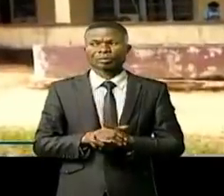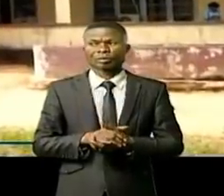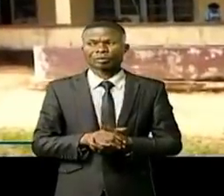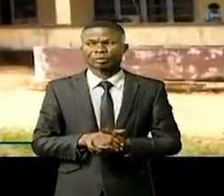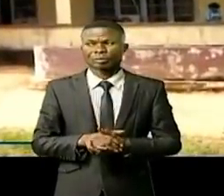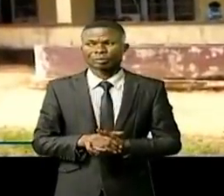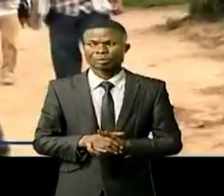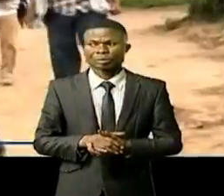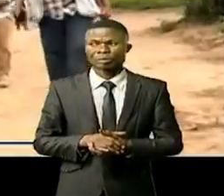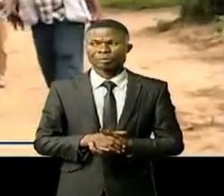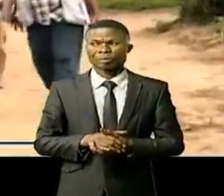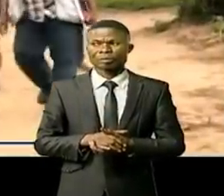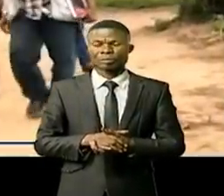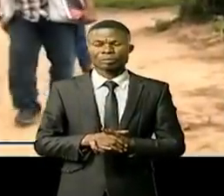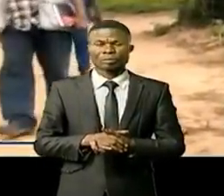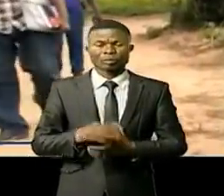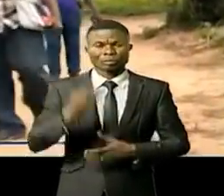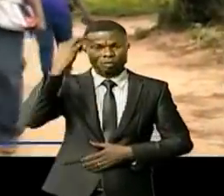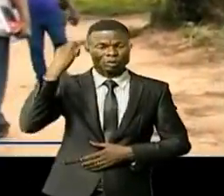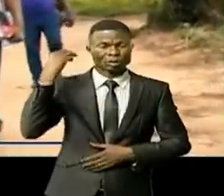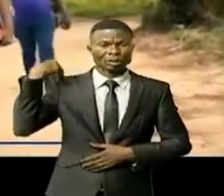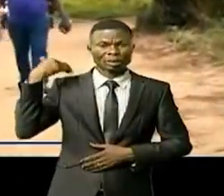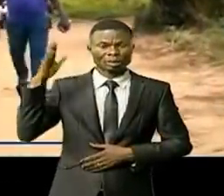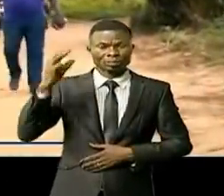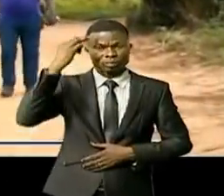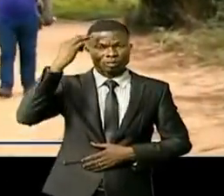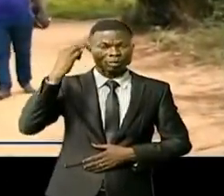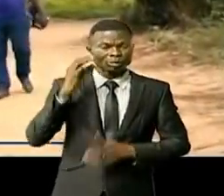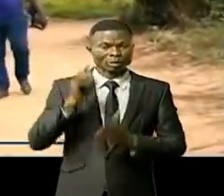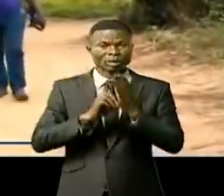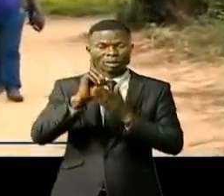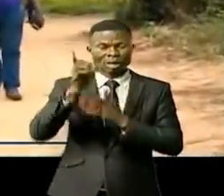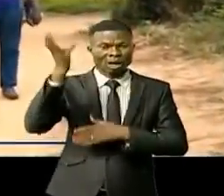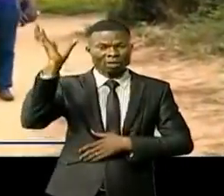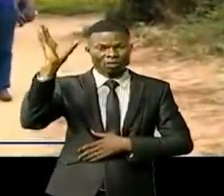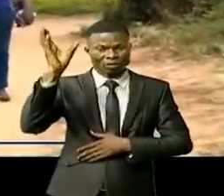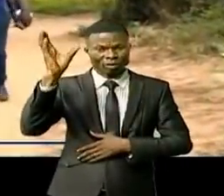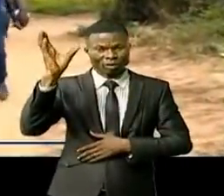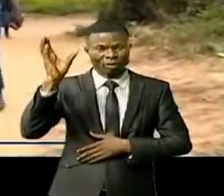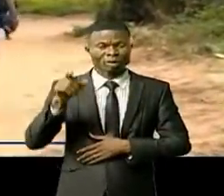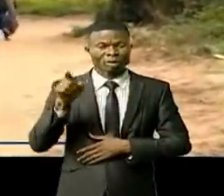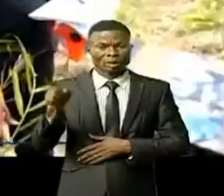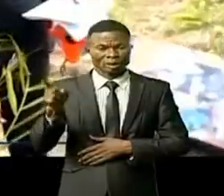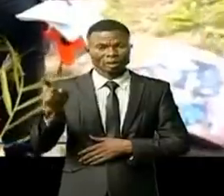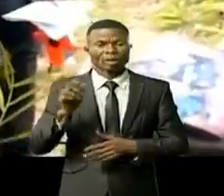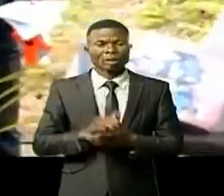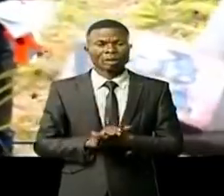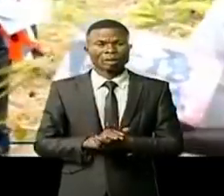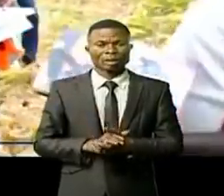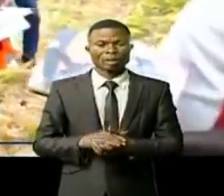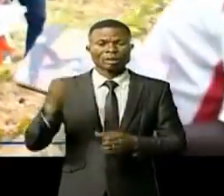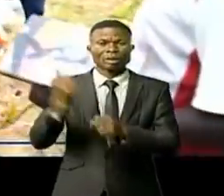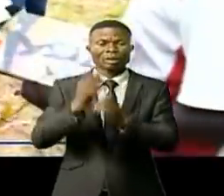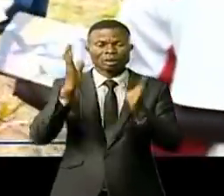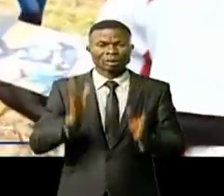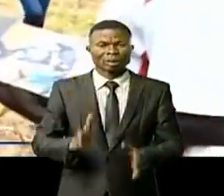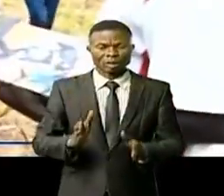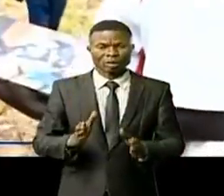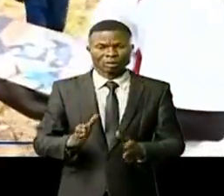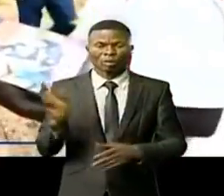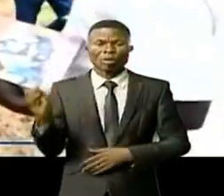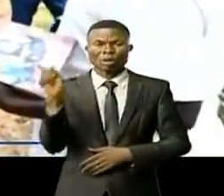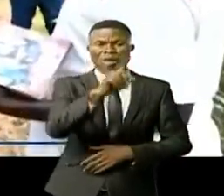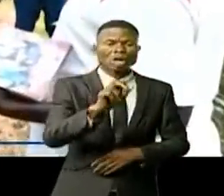Cette mission, initiée par le ministre d'État, ministre du Développement Rural, François Roubota, les opérateurs répartis en deux